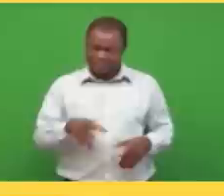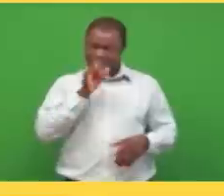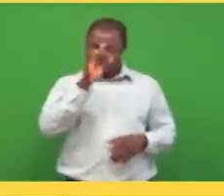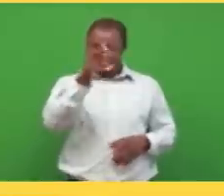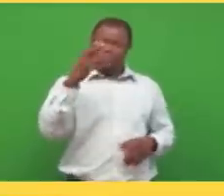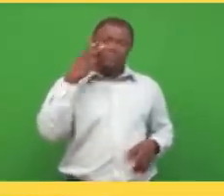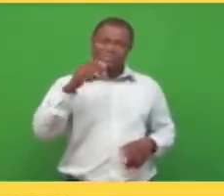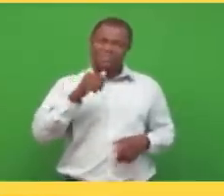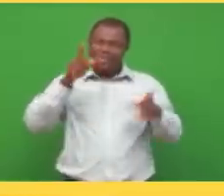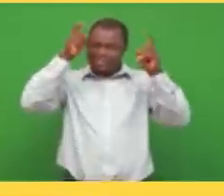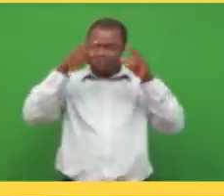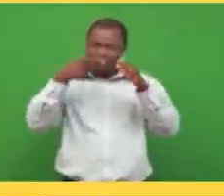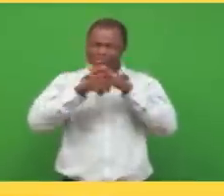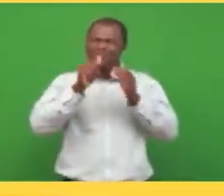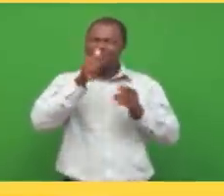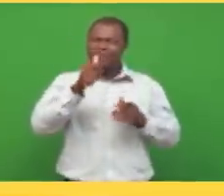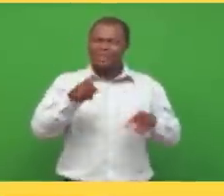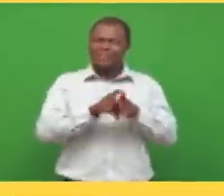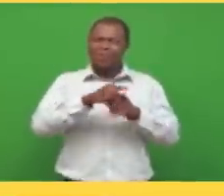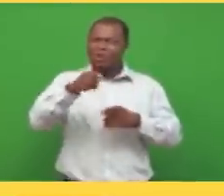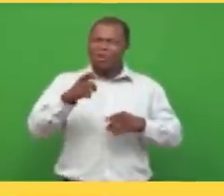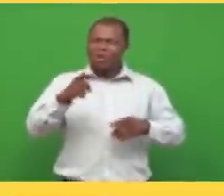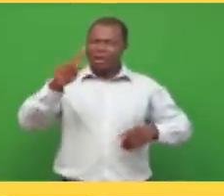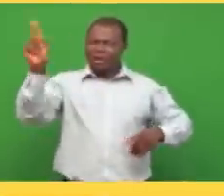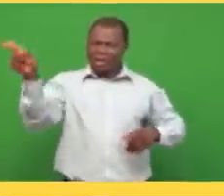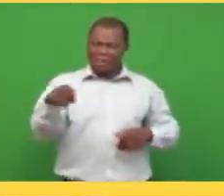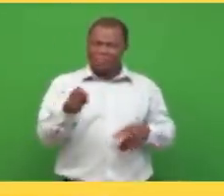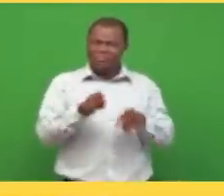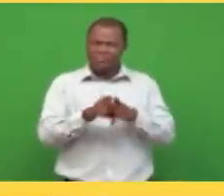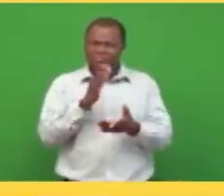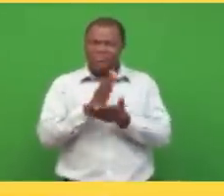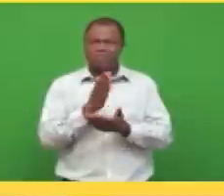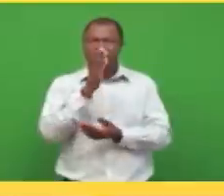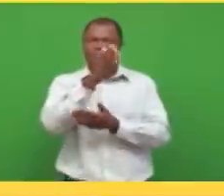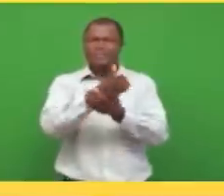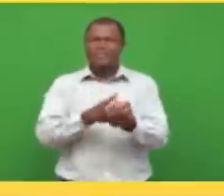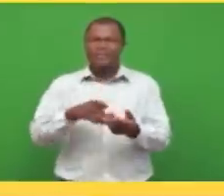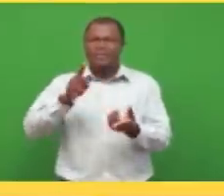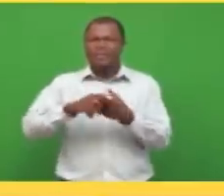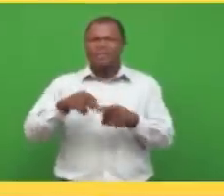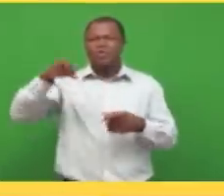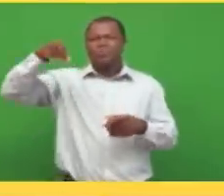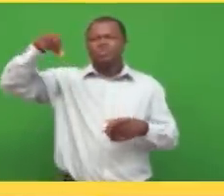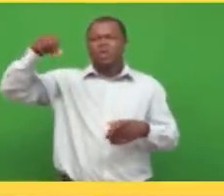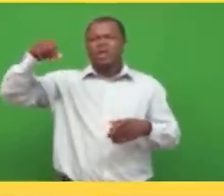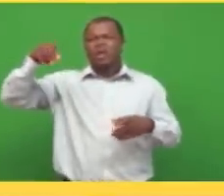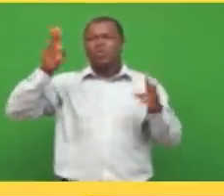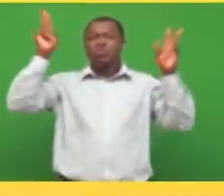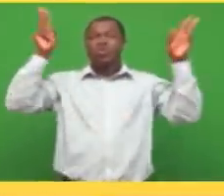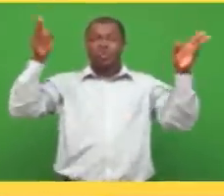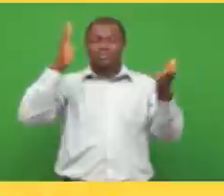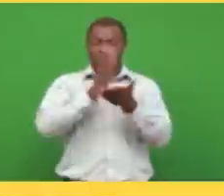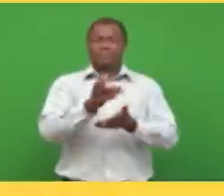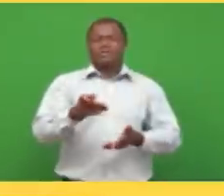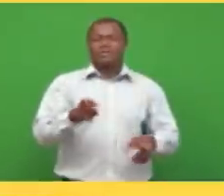chekupedzisira ukaona dhimoni rekunyima razopinda mai panouya kuba pagozouya uroyi vanhu